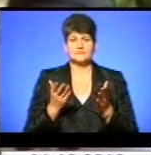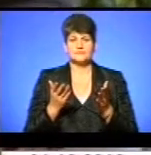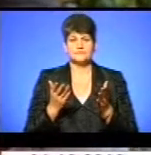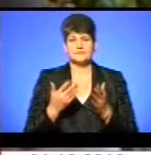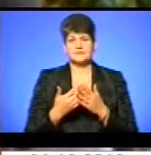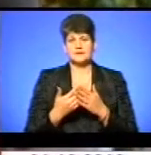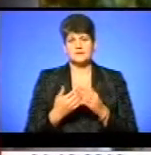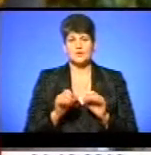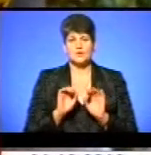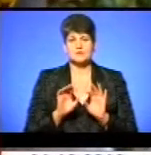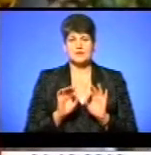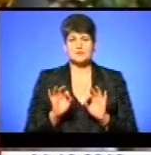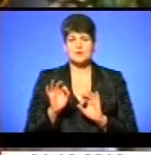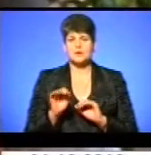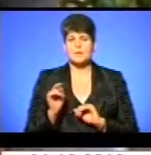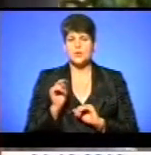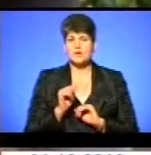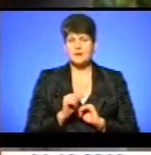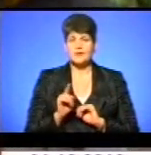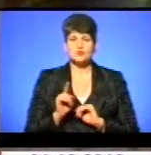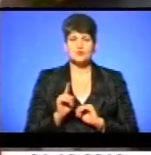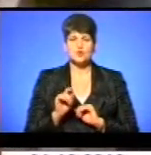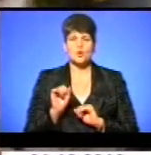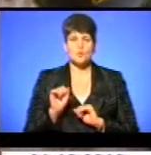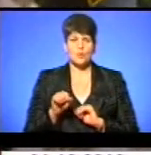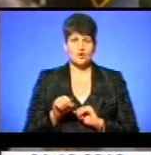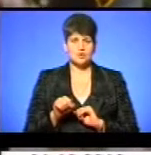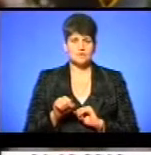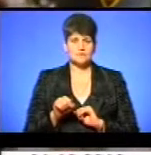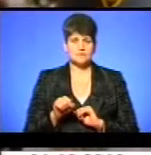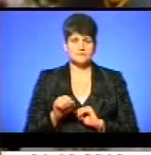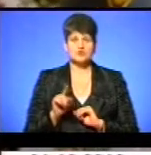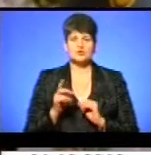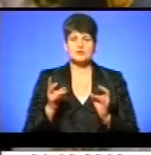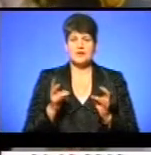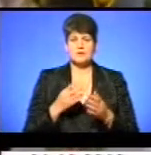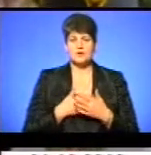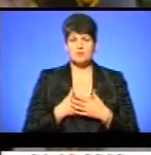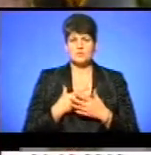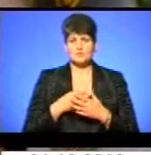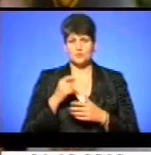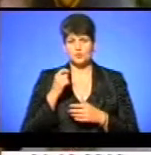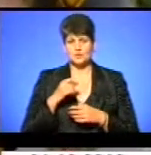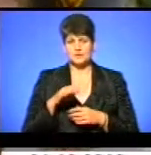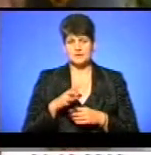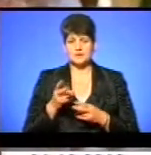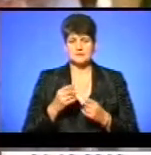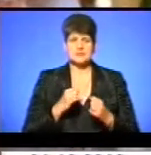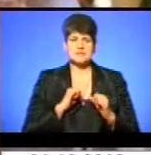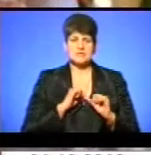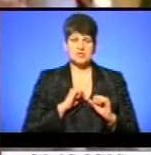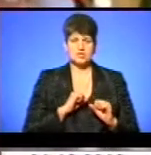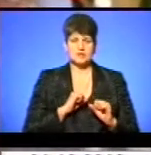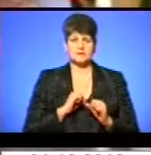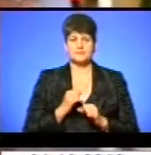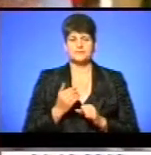ніби розказується про те, що можна, що треба любити свою країну, що треба її захищати.